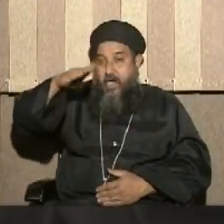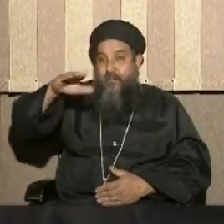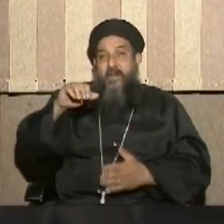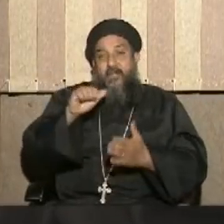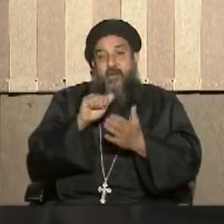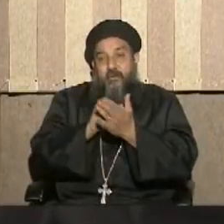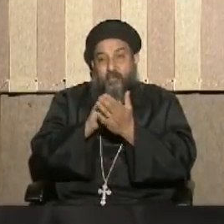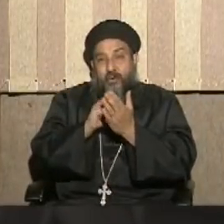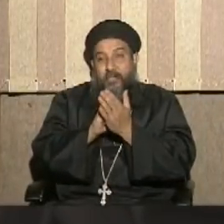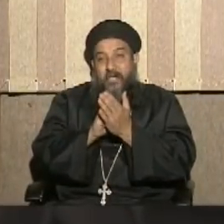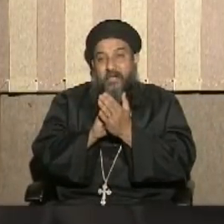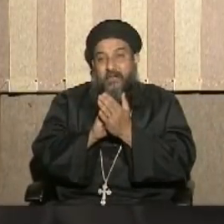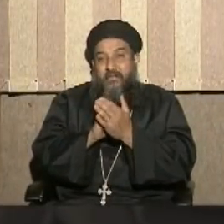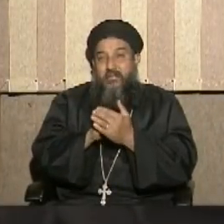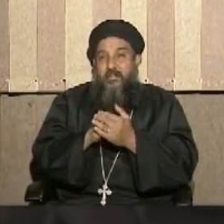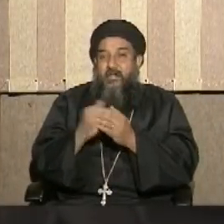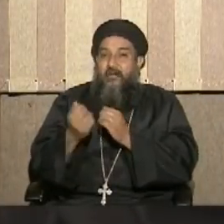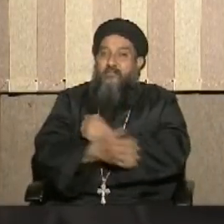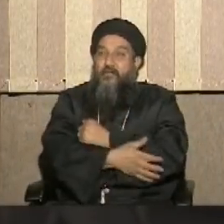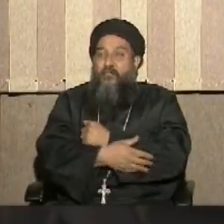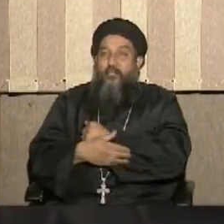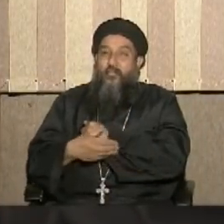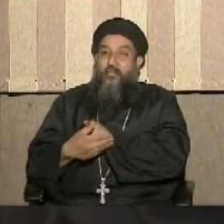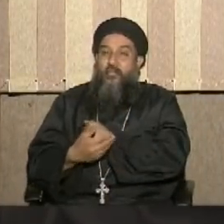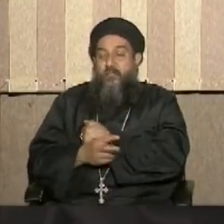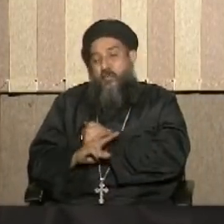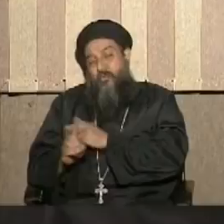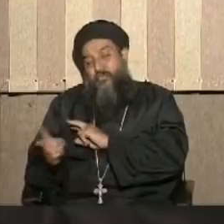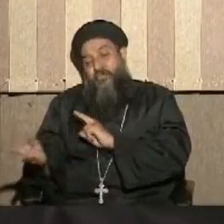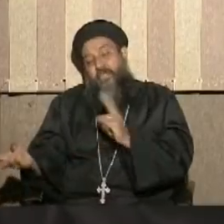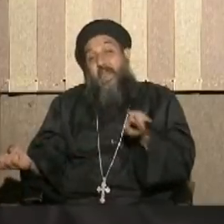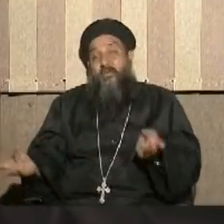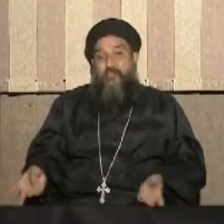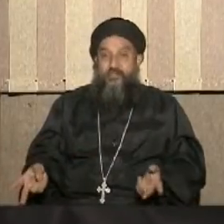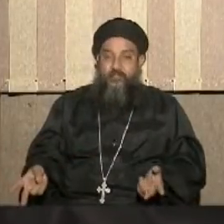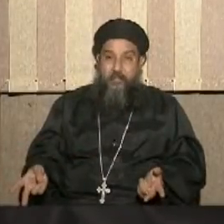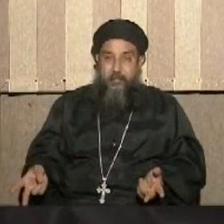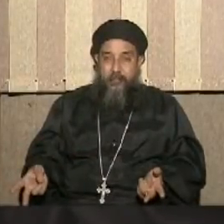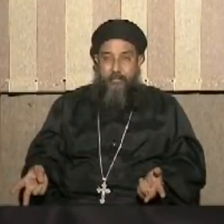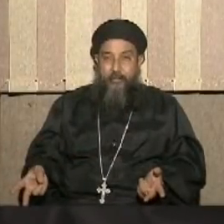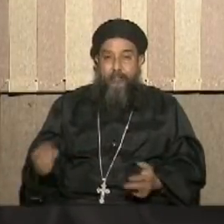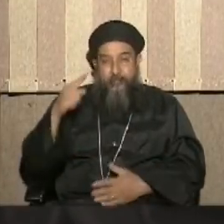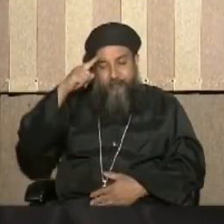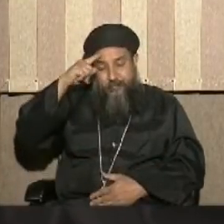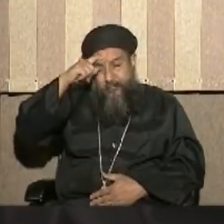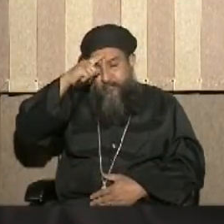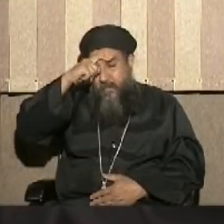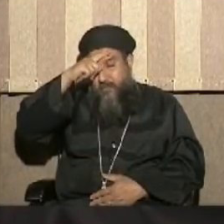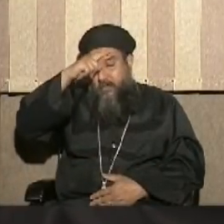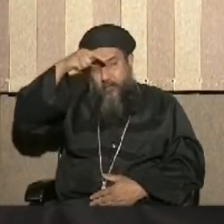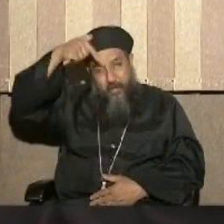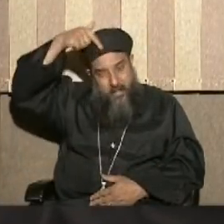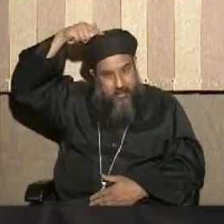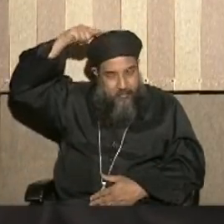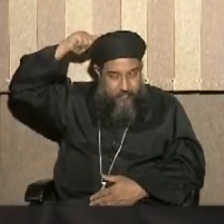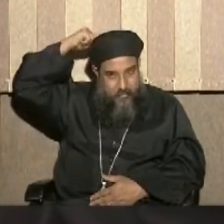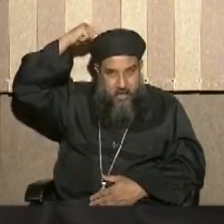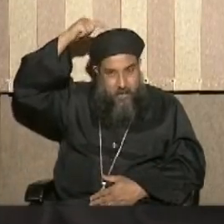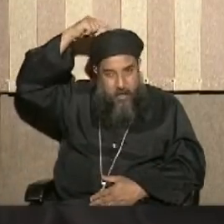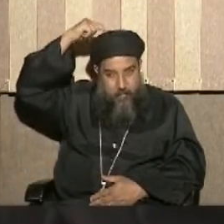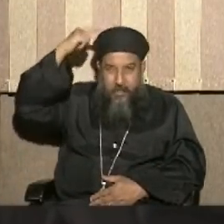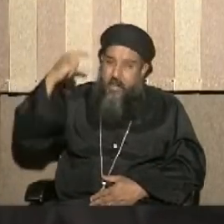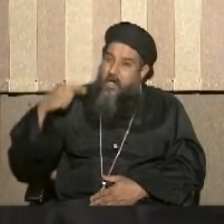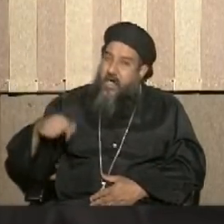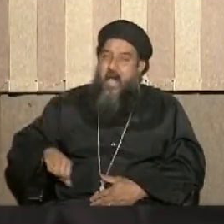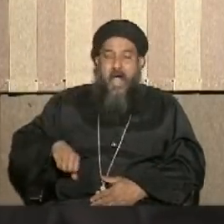والمغارات والشقوق شيء آخر. حياة الرهبنة صعيبة على الناس العادية،